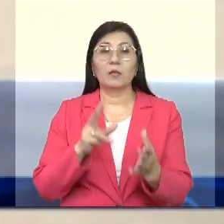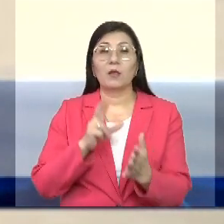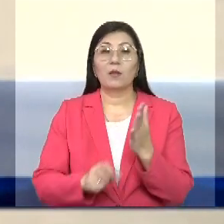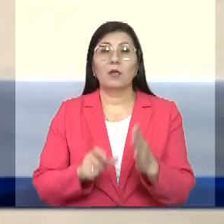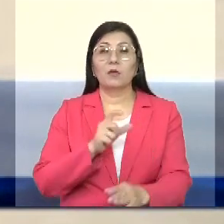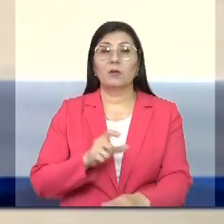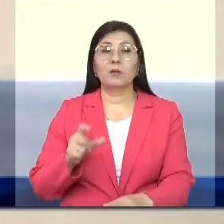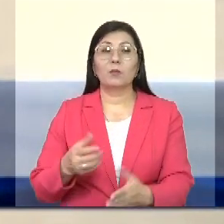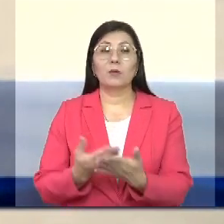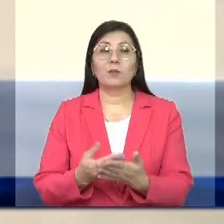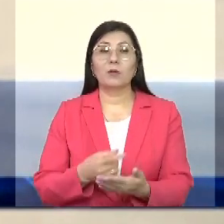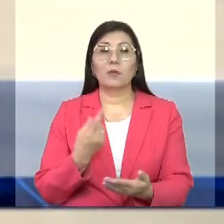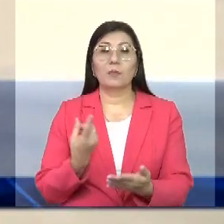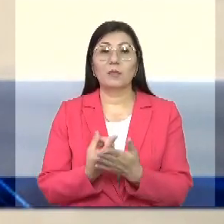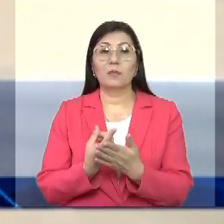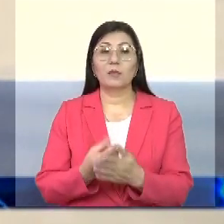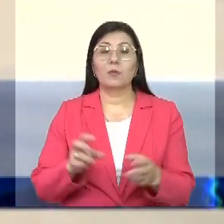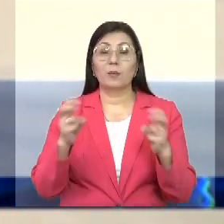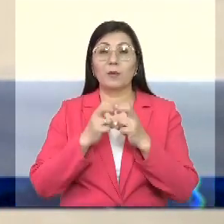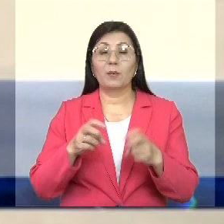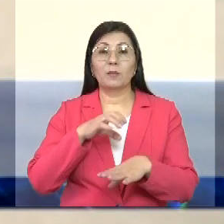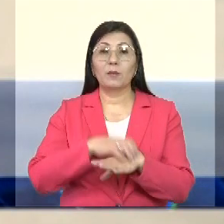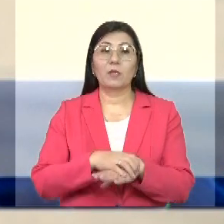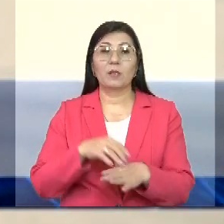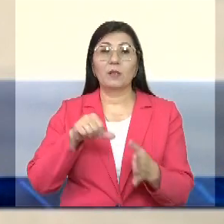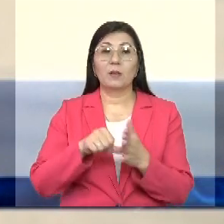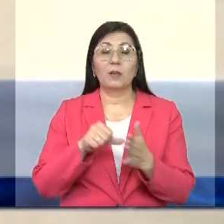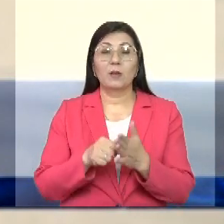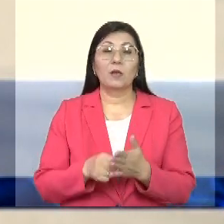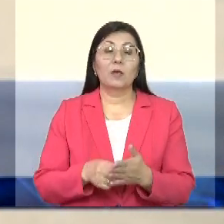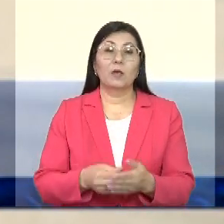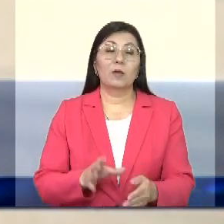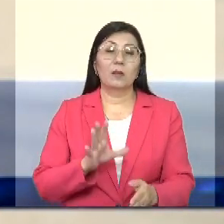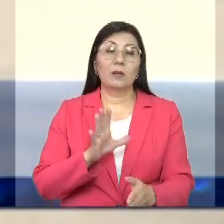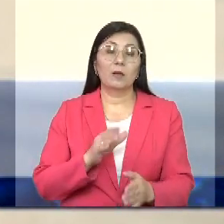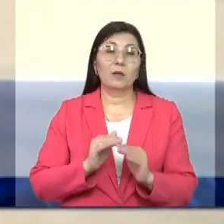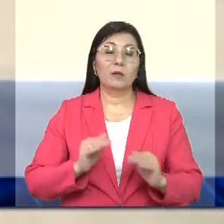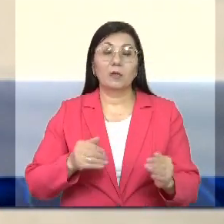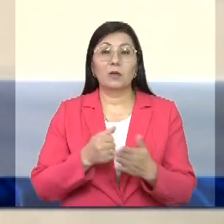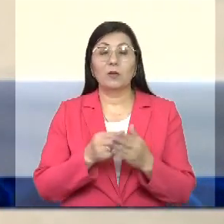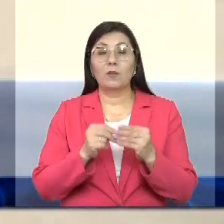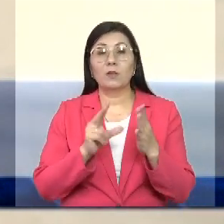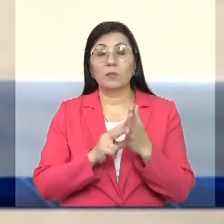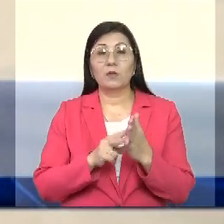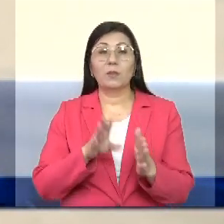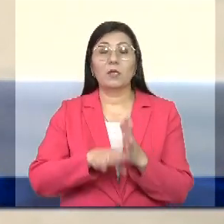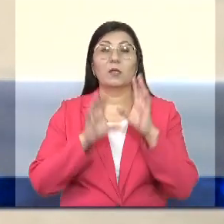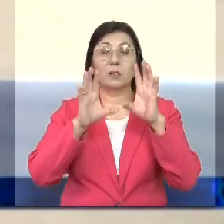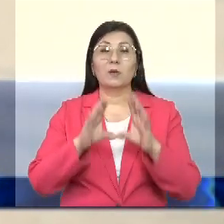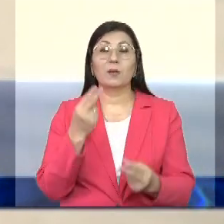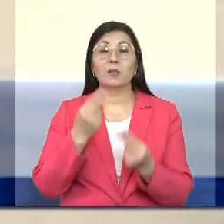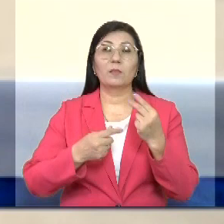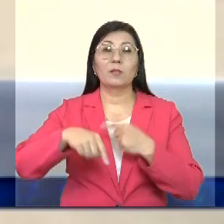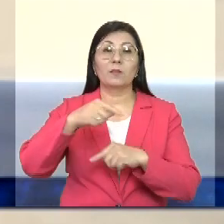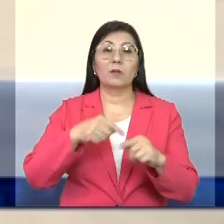800 человек. Одновременно проверяются факты вовлечения несовершеннолетних в незаконный игорный бизнес. По результатам